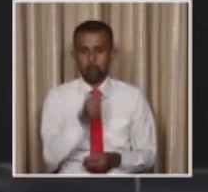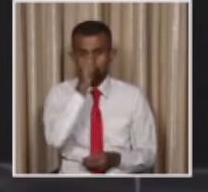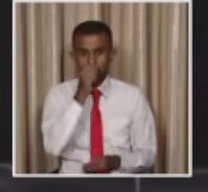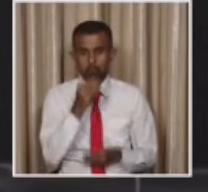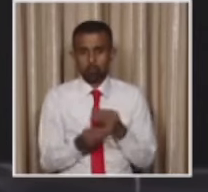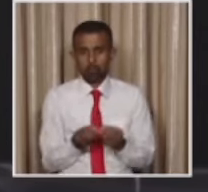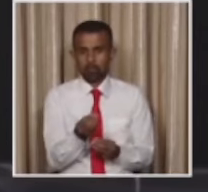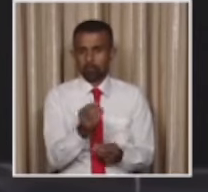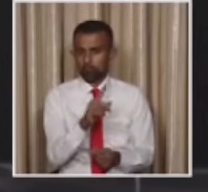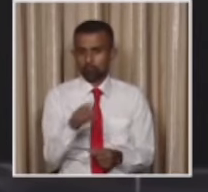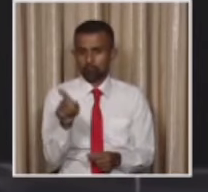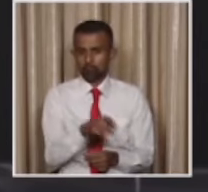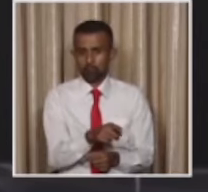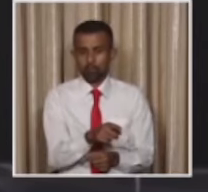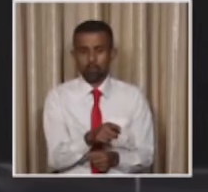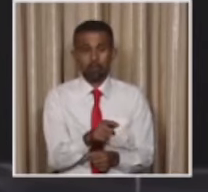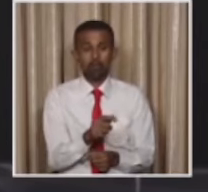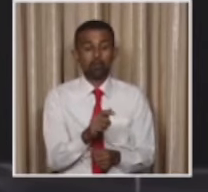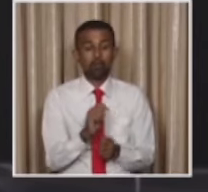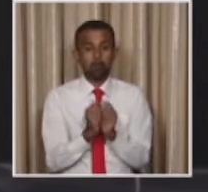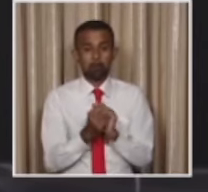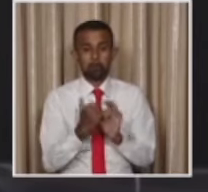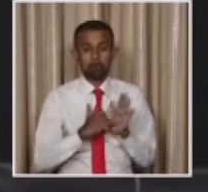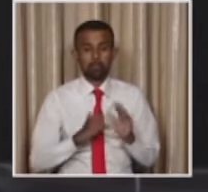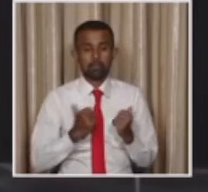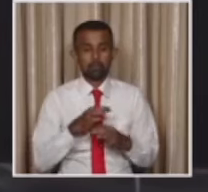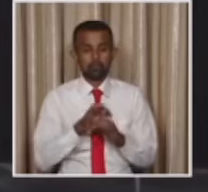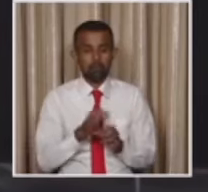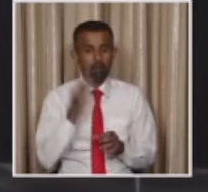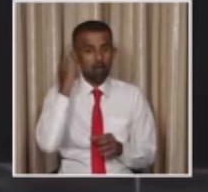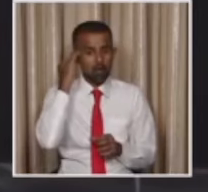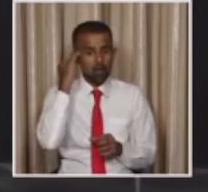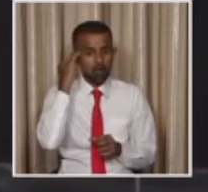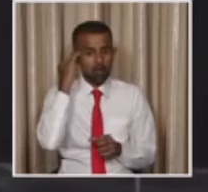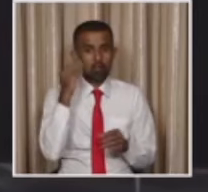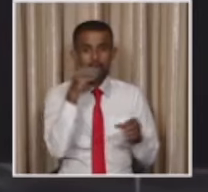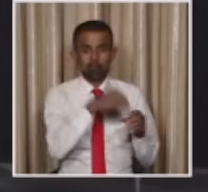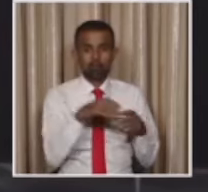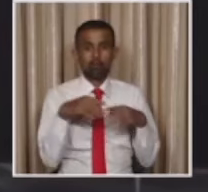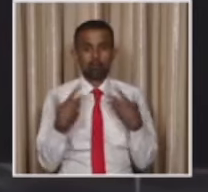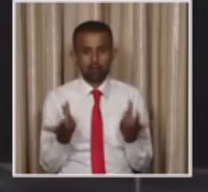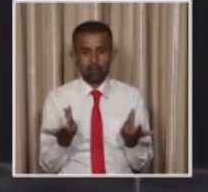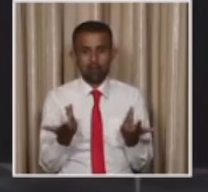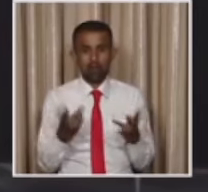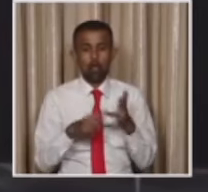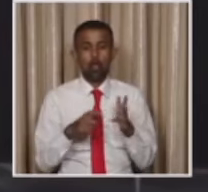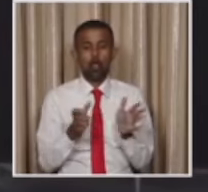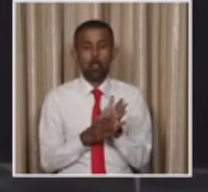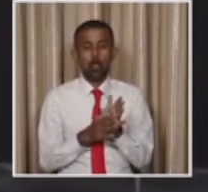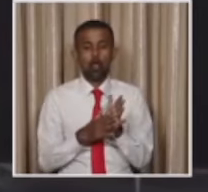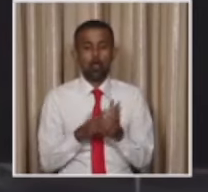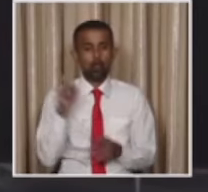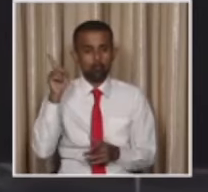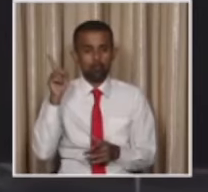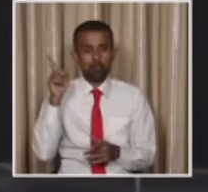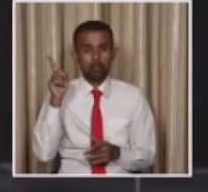මේ ජාවාරමට ඉඩ දෙන එක වැරදි. අනික සංක්‍රාන්තික ලිංගිකයන් ජීව විද්‍යාත්මක කාන්තාවකගේ ගණයට වැටෙන්නේ නැහැ. එහෙමනම් අර ඔලිම්පික් කමිටුව අර